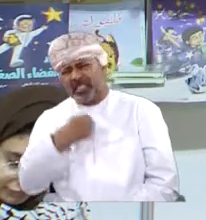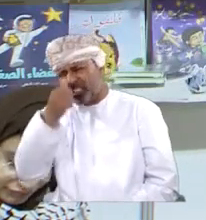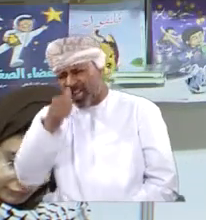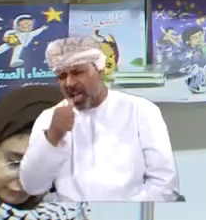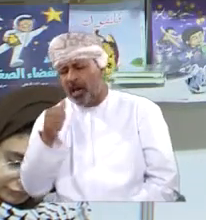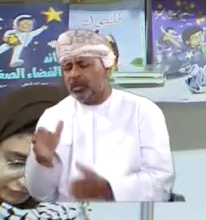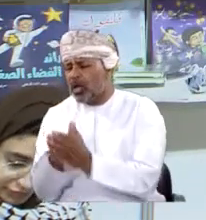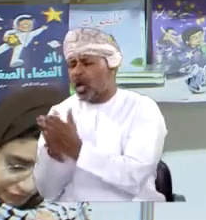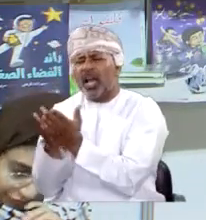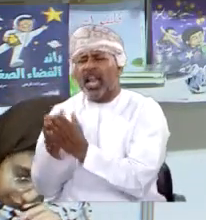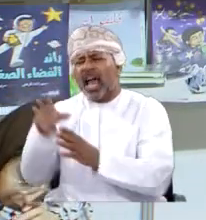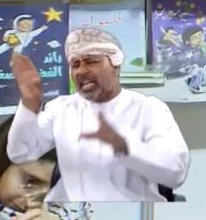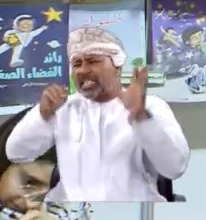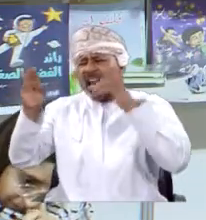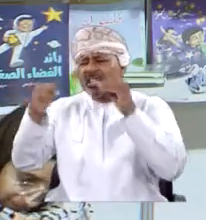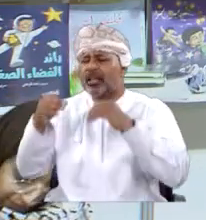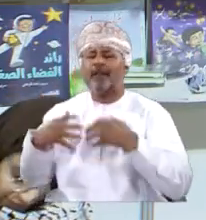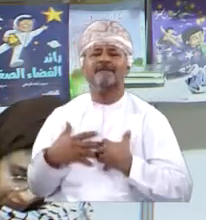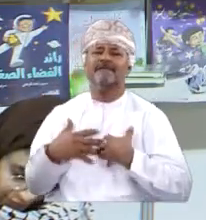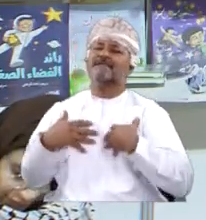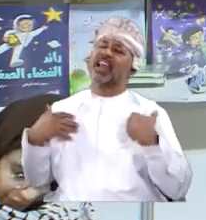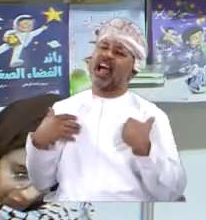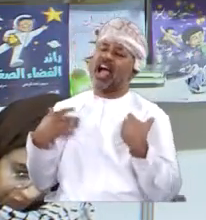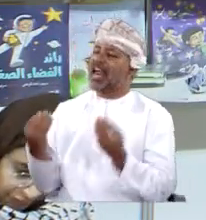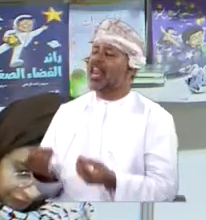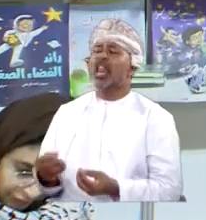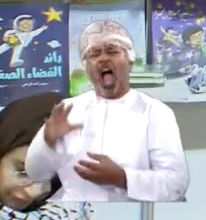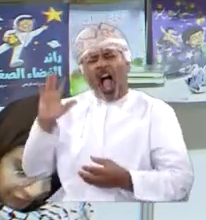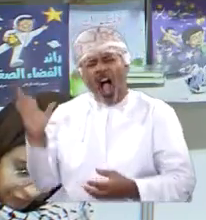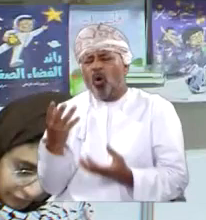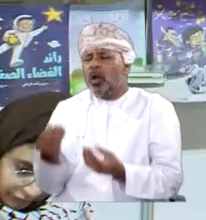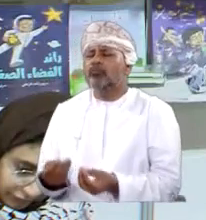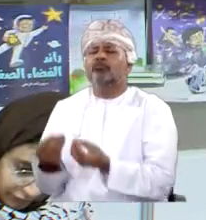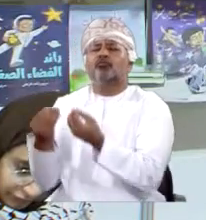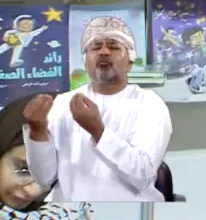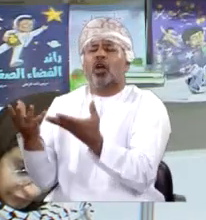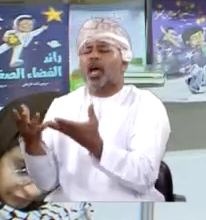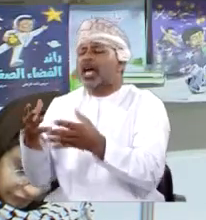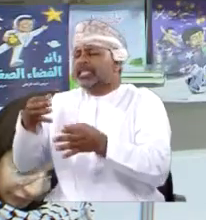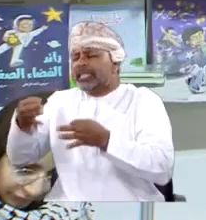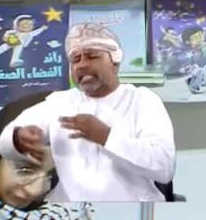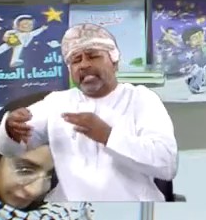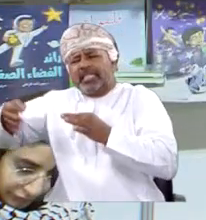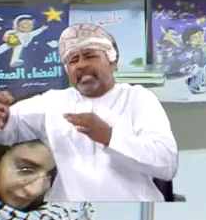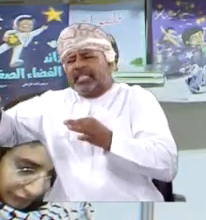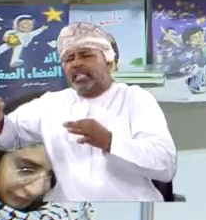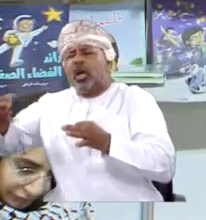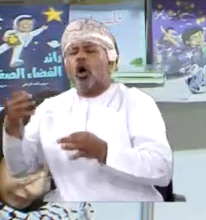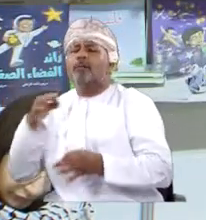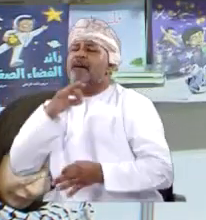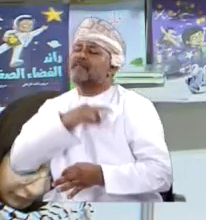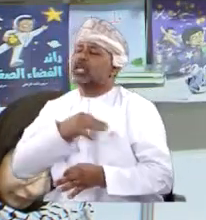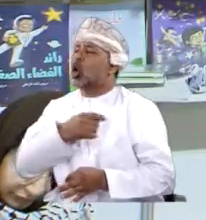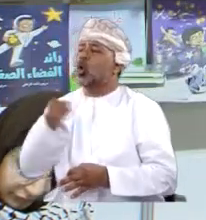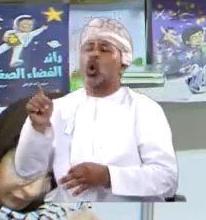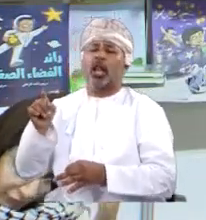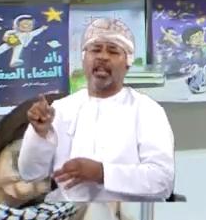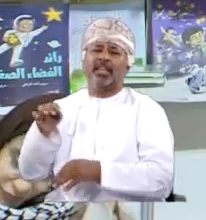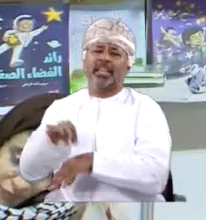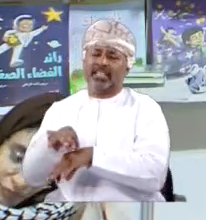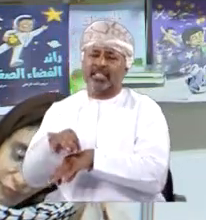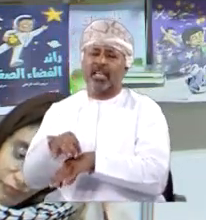عندما يقرؤون قصصنا. نحاول أن نقدم وليمة سردية قصصية تنفع الجميع.